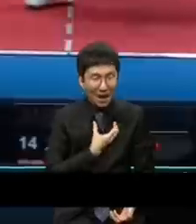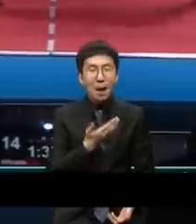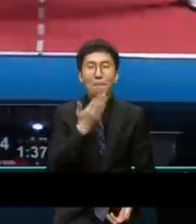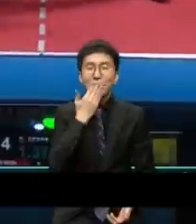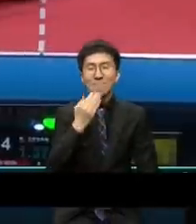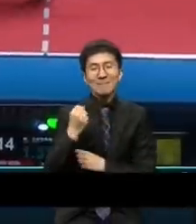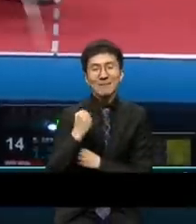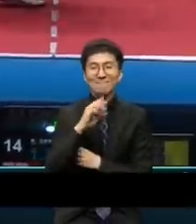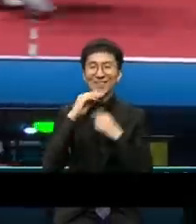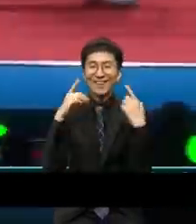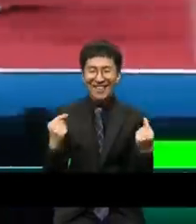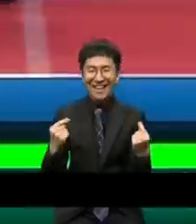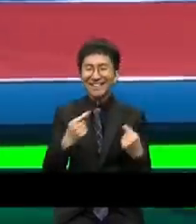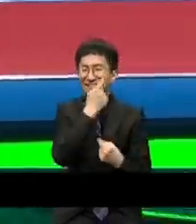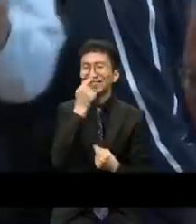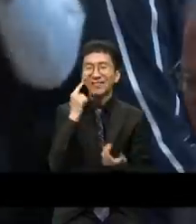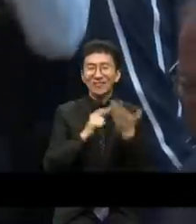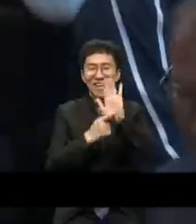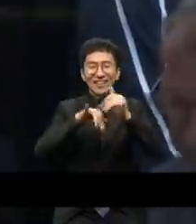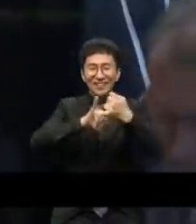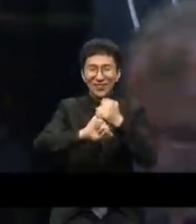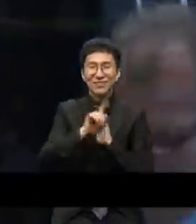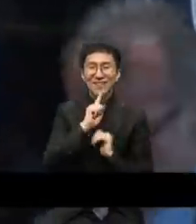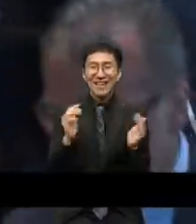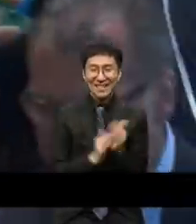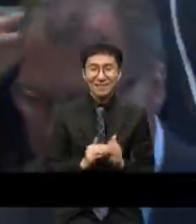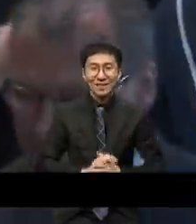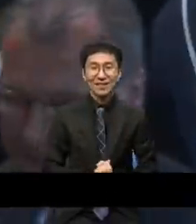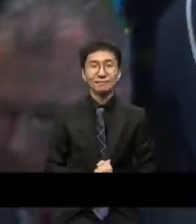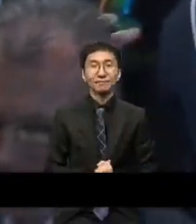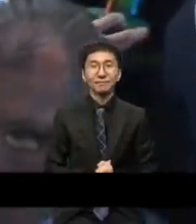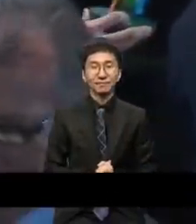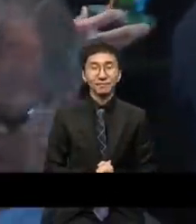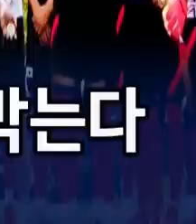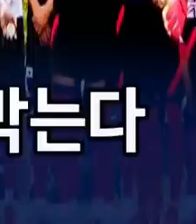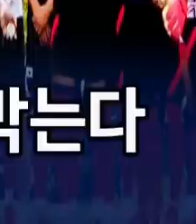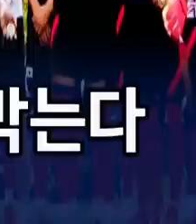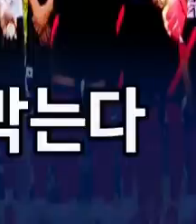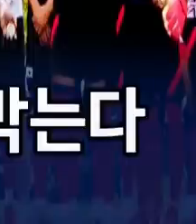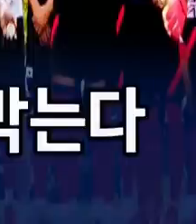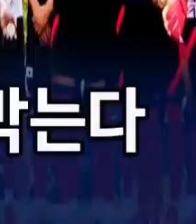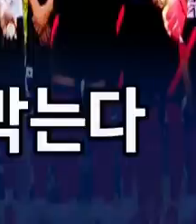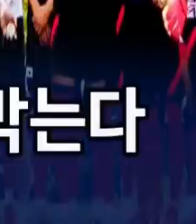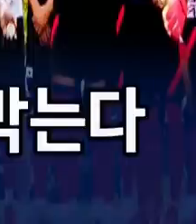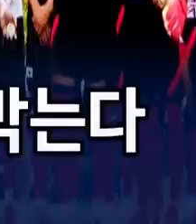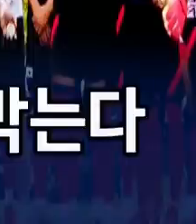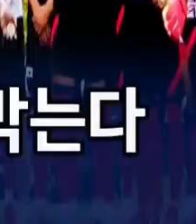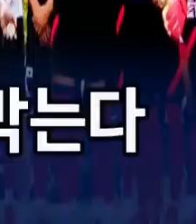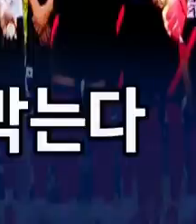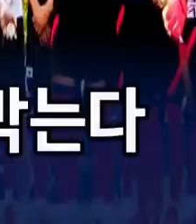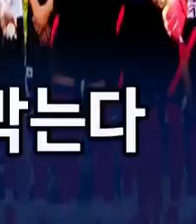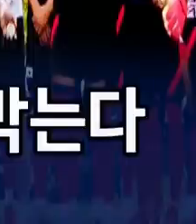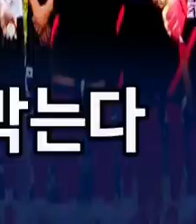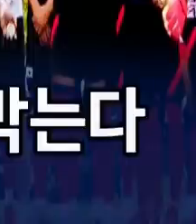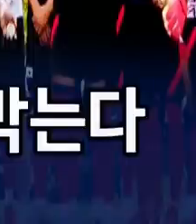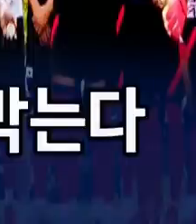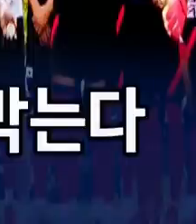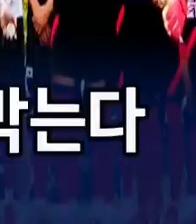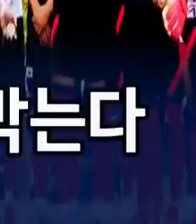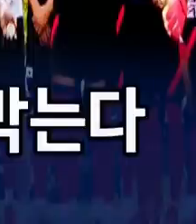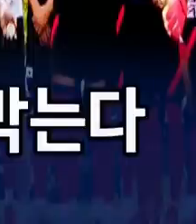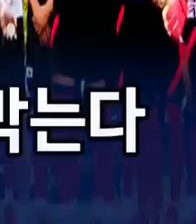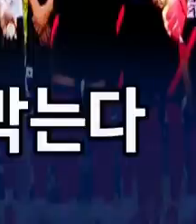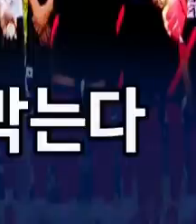증명하겠다고 다짐하고 있습니다. SBS 권종호입니다. 네, 올림픽 축구 대표팀은